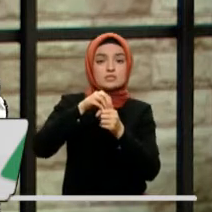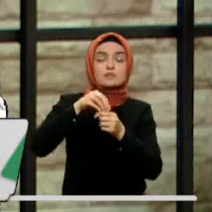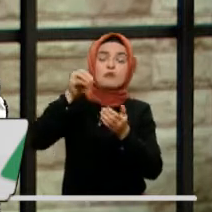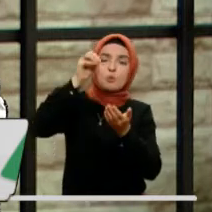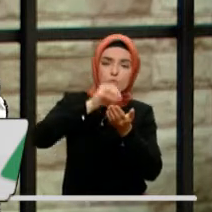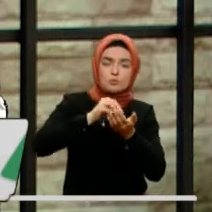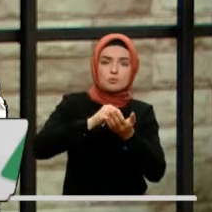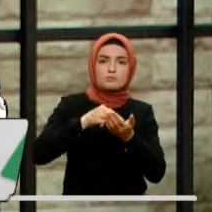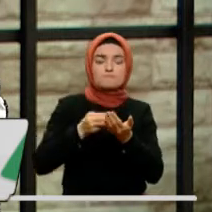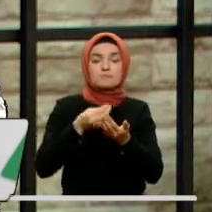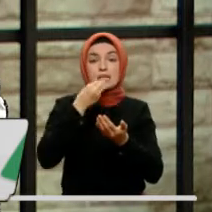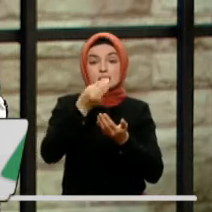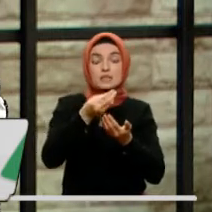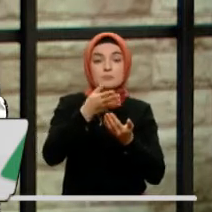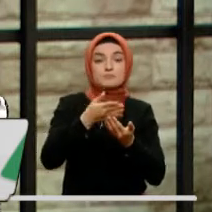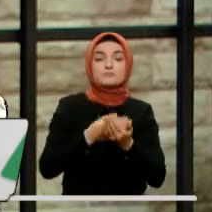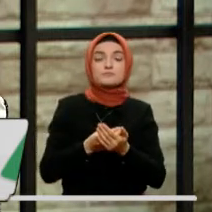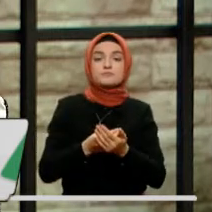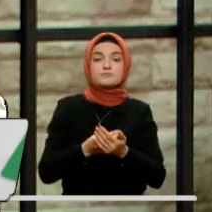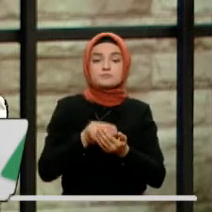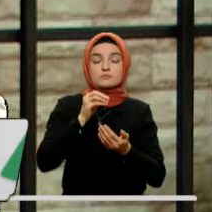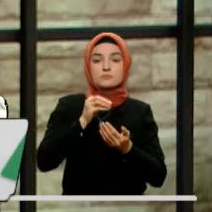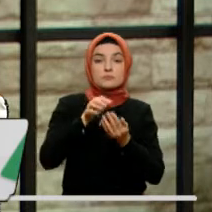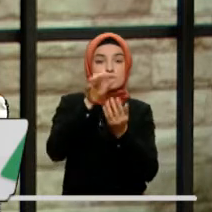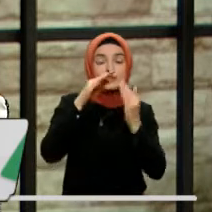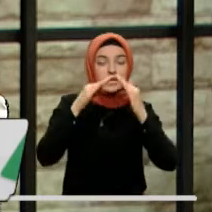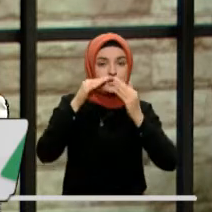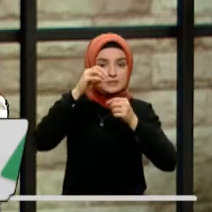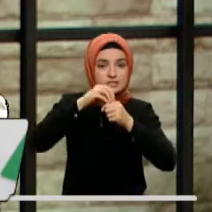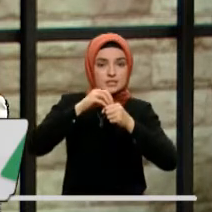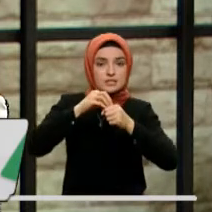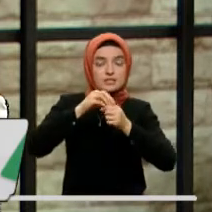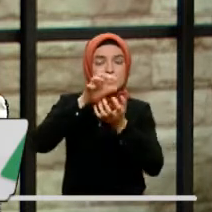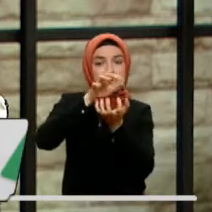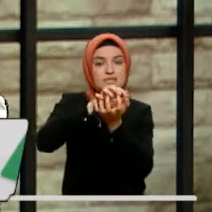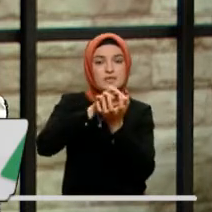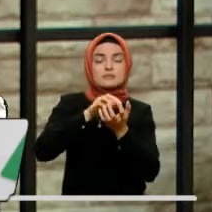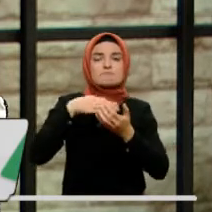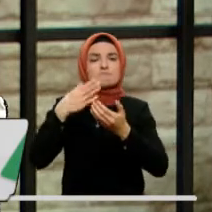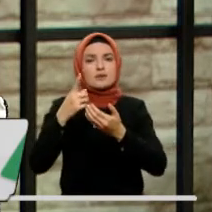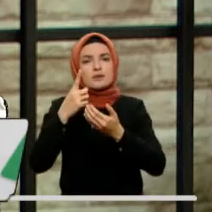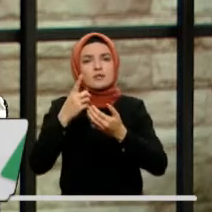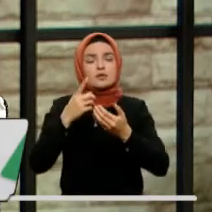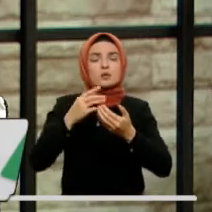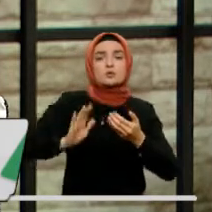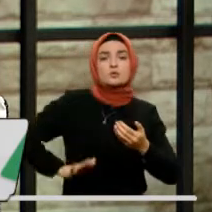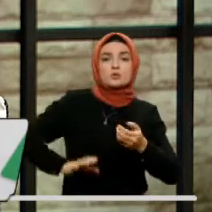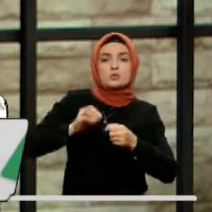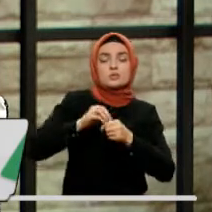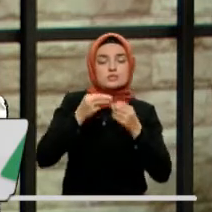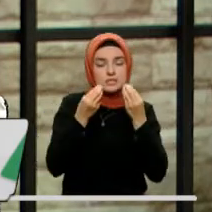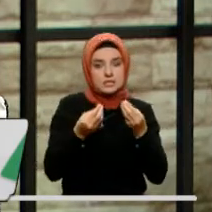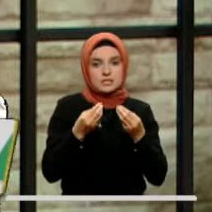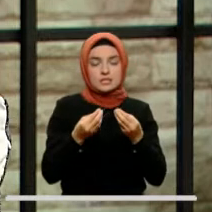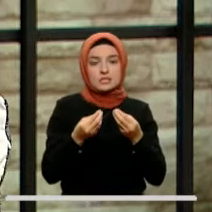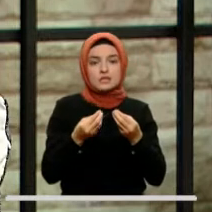var. Ama herhangi bir ev sandviçi dışarıdaki simit poğaçadan çok daha iyi o çocuk için. Yani en azından içinde peynir, yeşillik işte